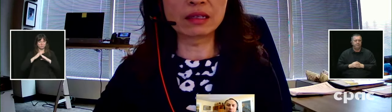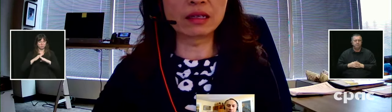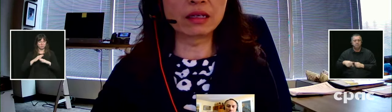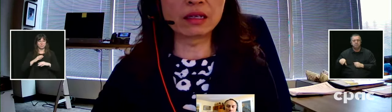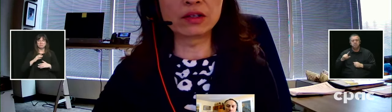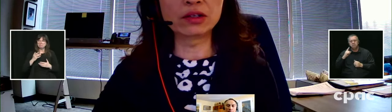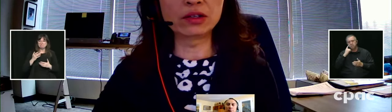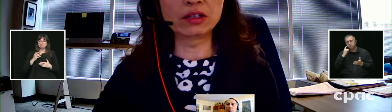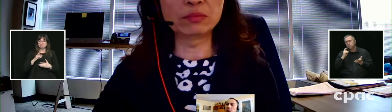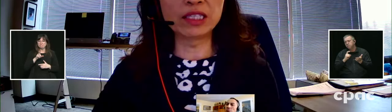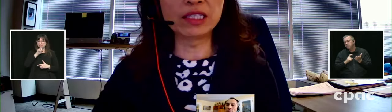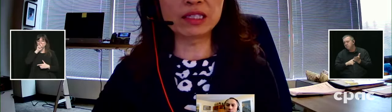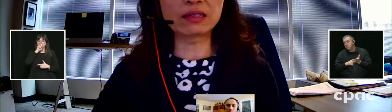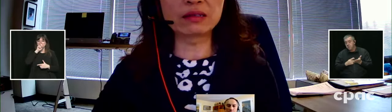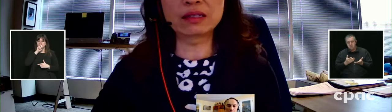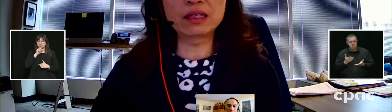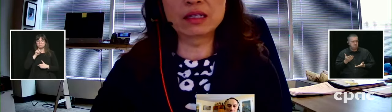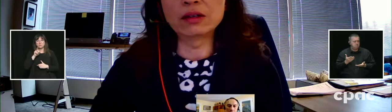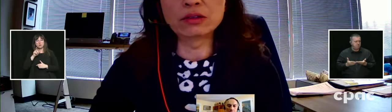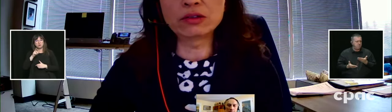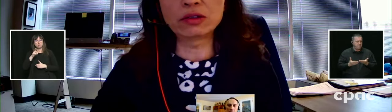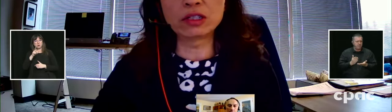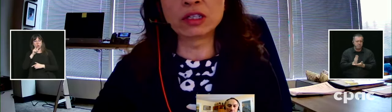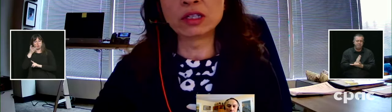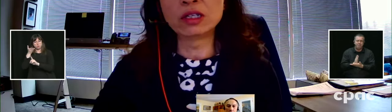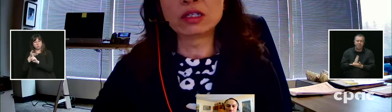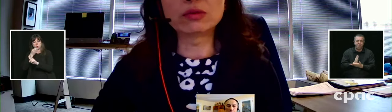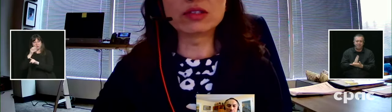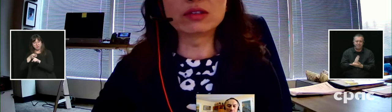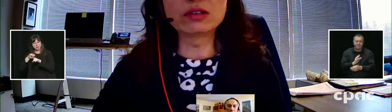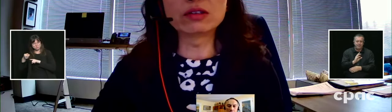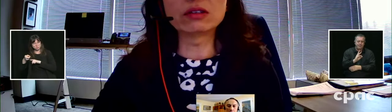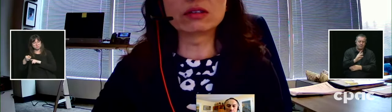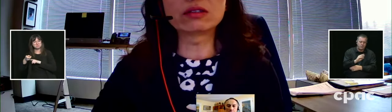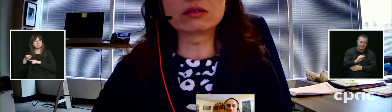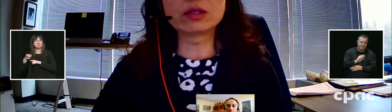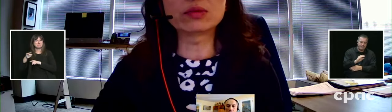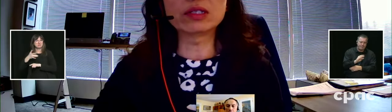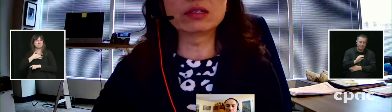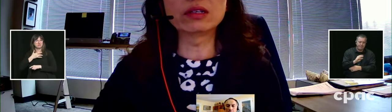constatent que peut-être c'est entre